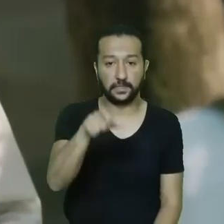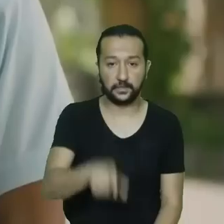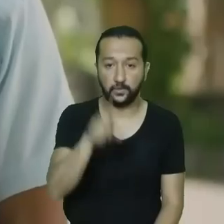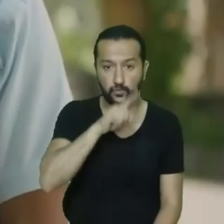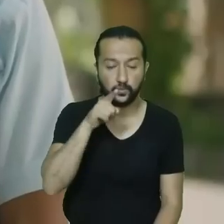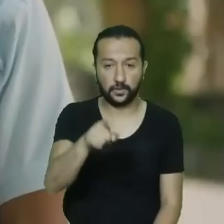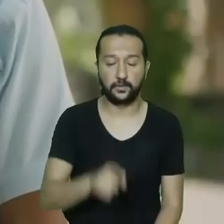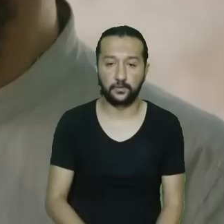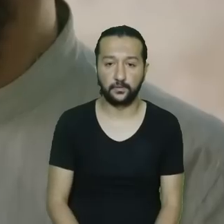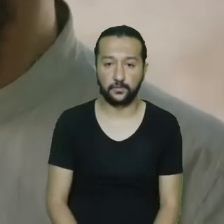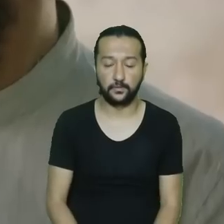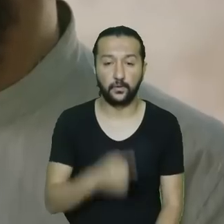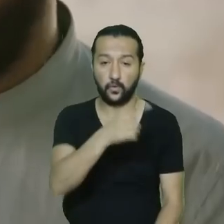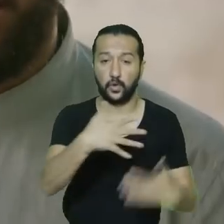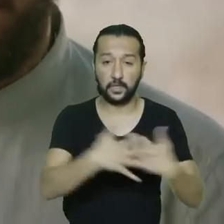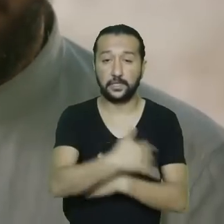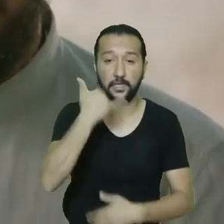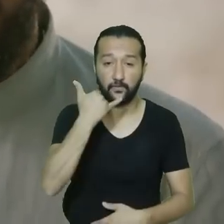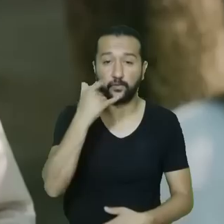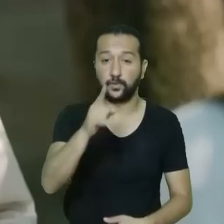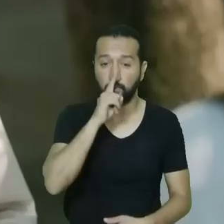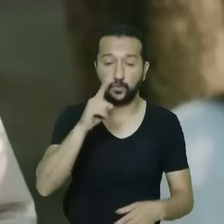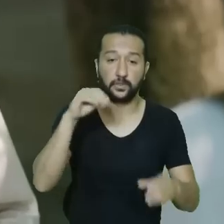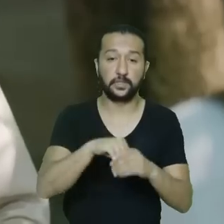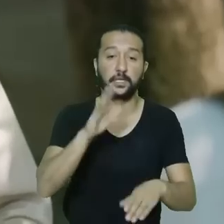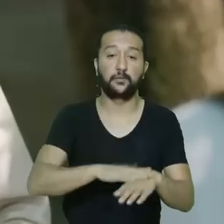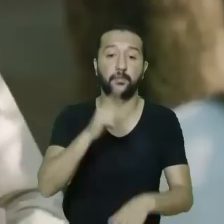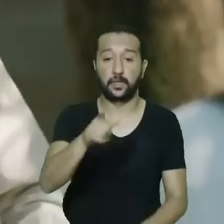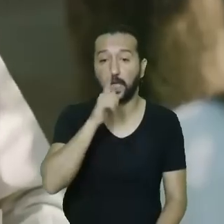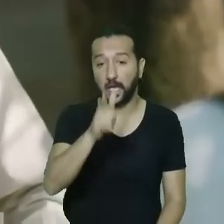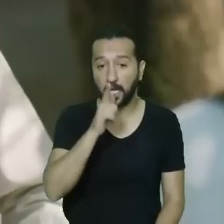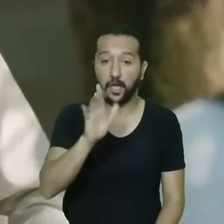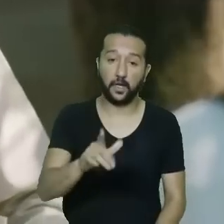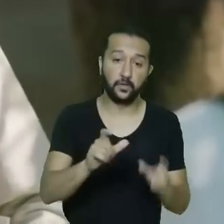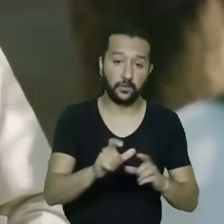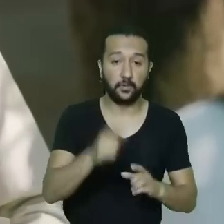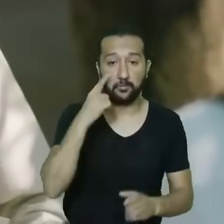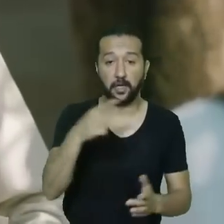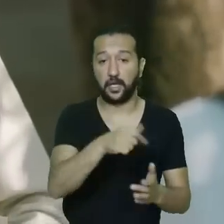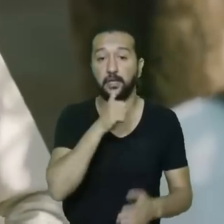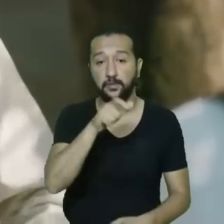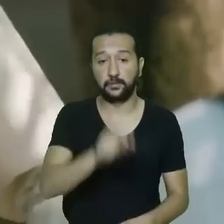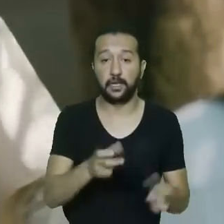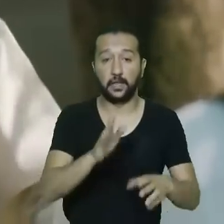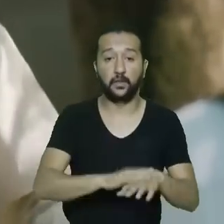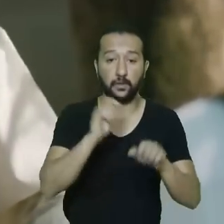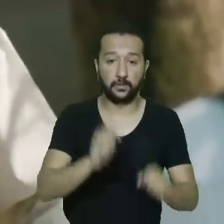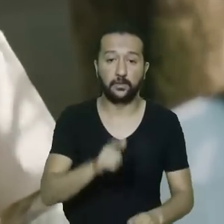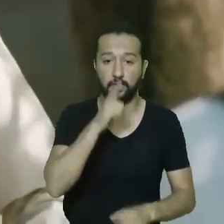Senin yüzünden o gece telefonu bir ağzını sokmadın kaldı yani. Aa Süleyman bak adamlar radyo